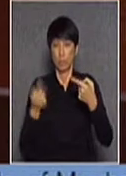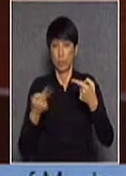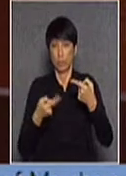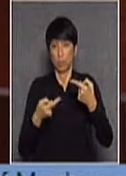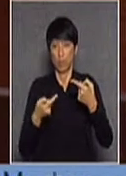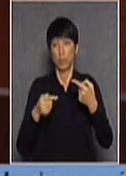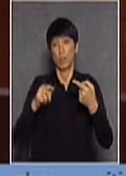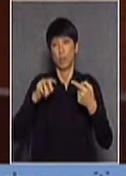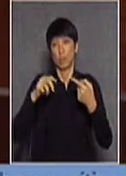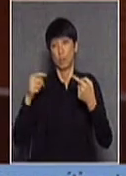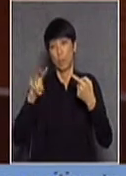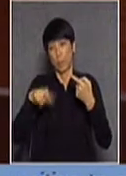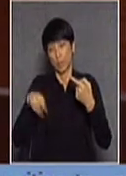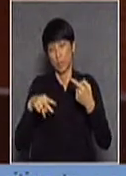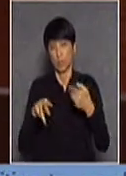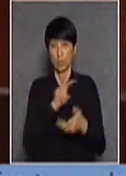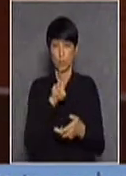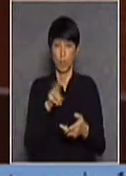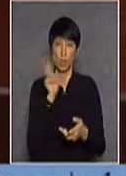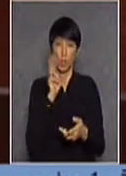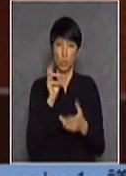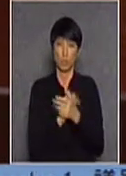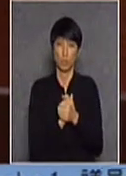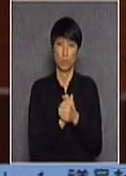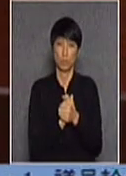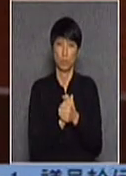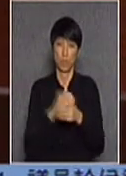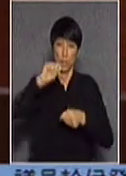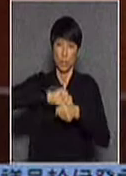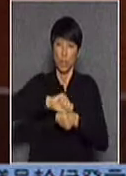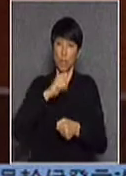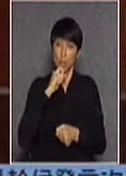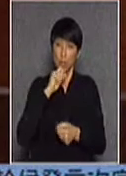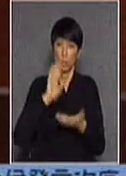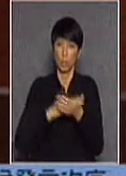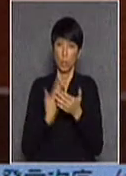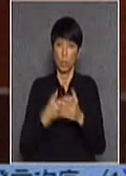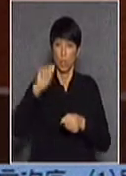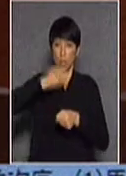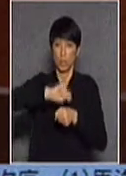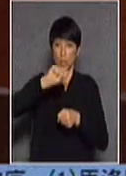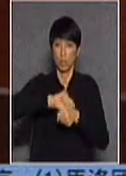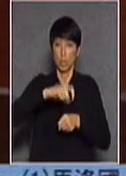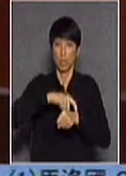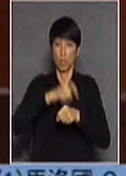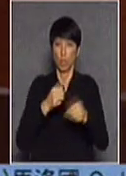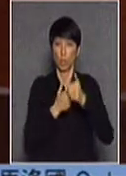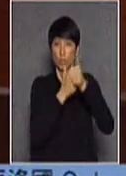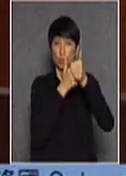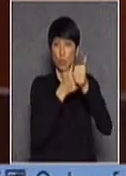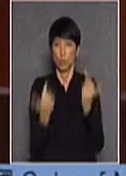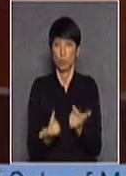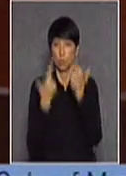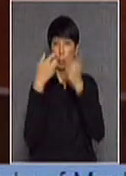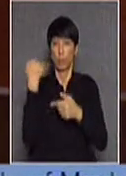元，表面數字看好似都是有些增加，但加幅是遠遠追不過通脹，即是說